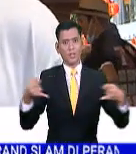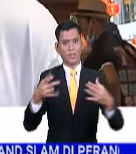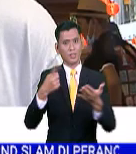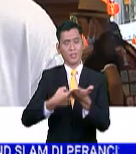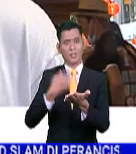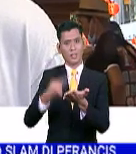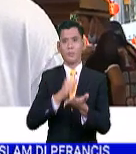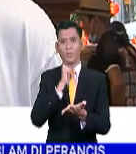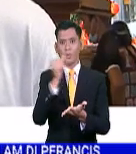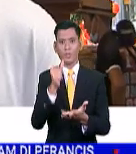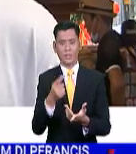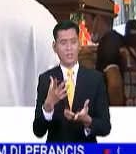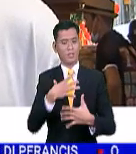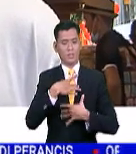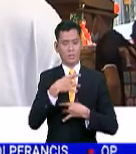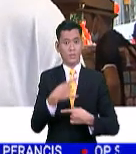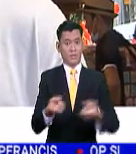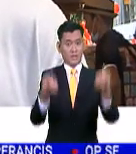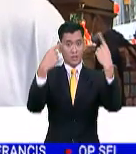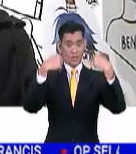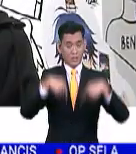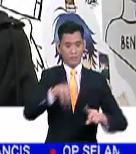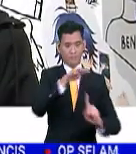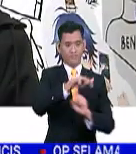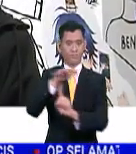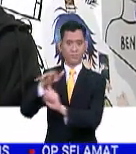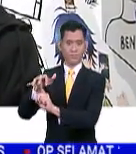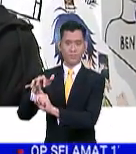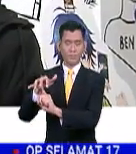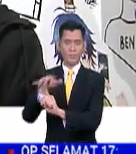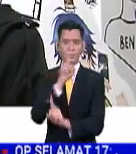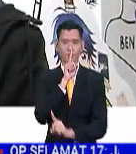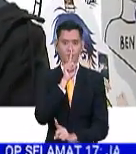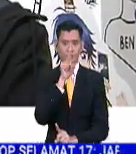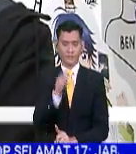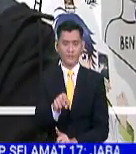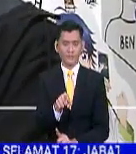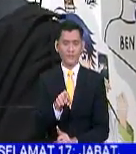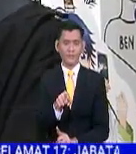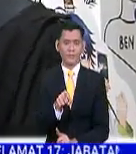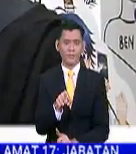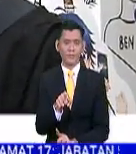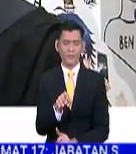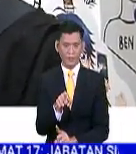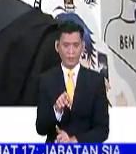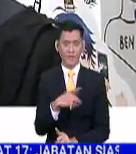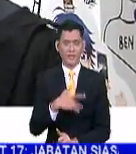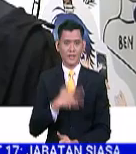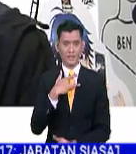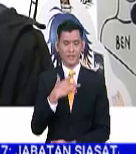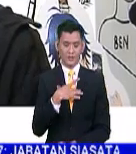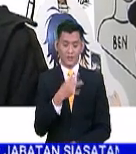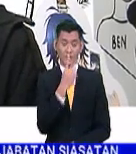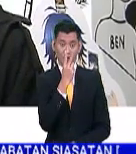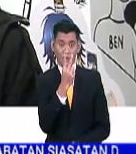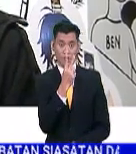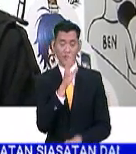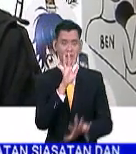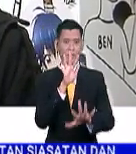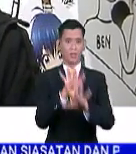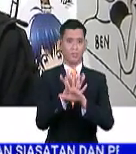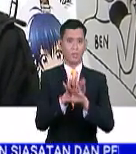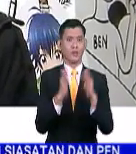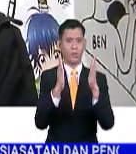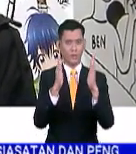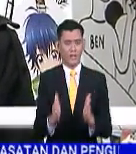suka datang market atau pergi fizikal. Dia sebagai yang penjual, actually lagi sukalah tengok customer face to face